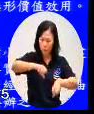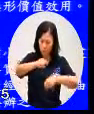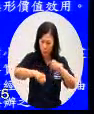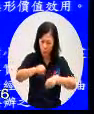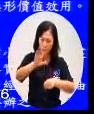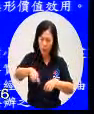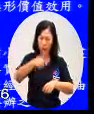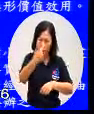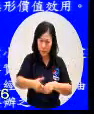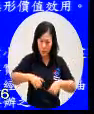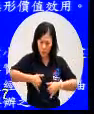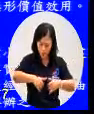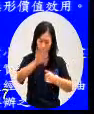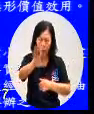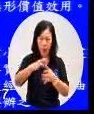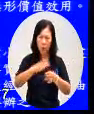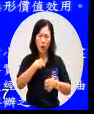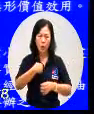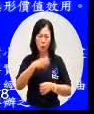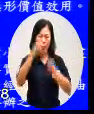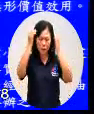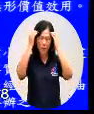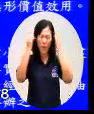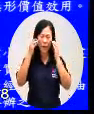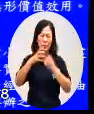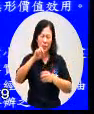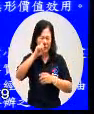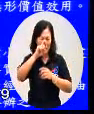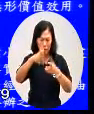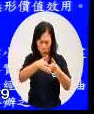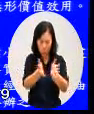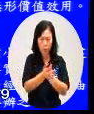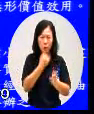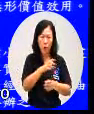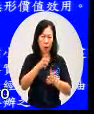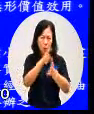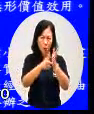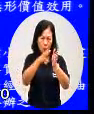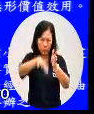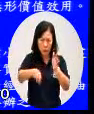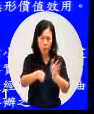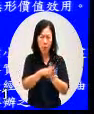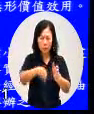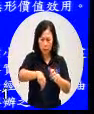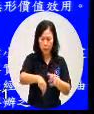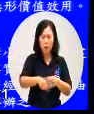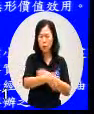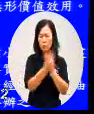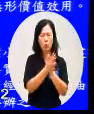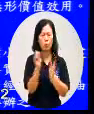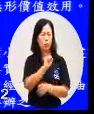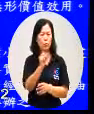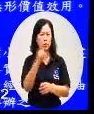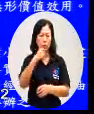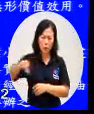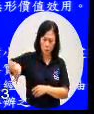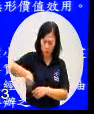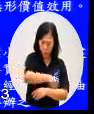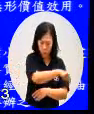道，啊，湾南阿 K 古部落南子新路火车站这一带都没有办法由东向西